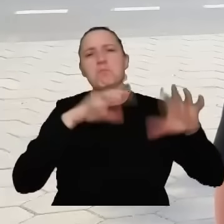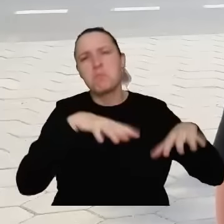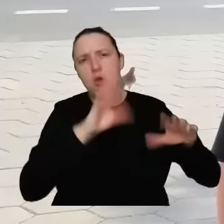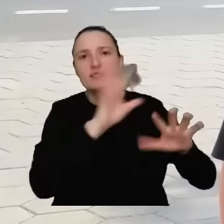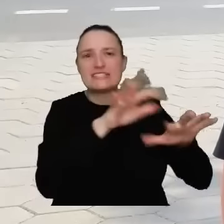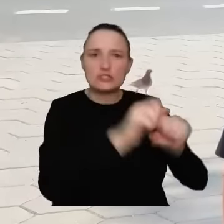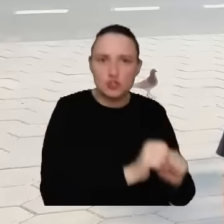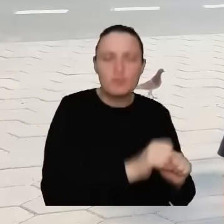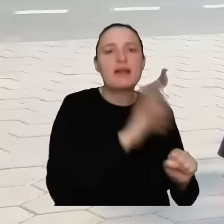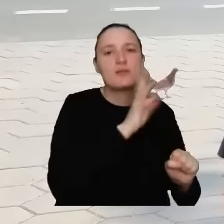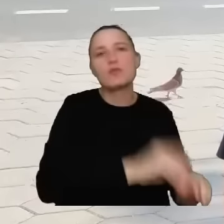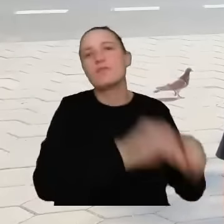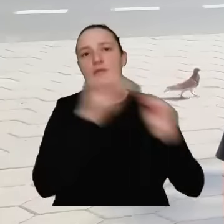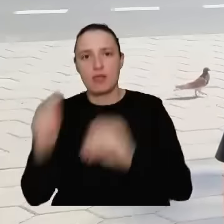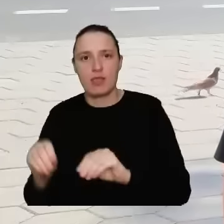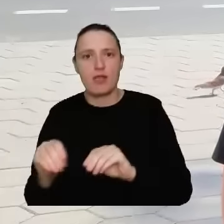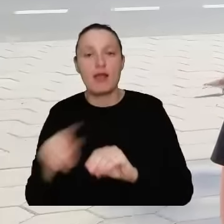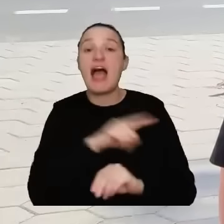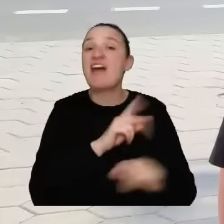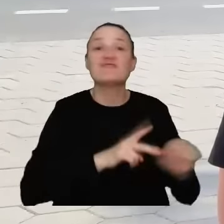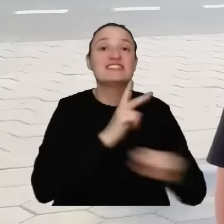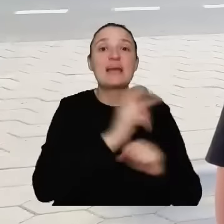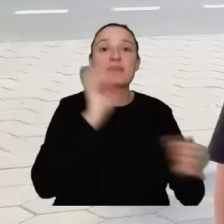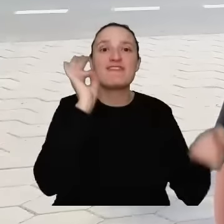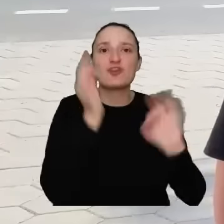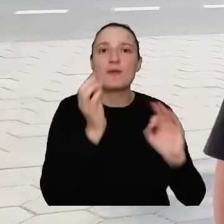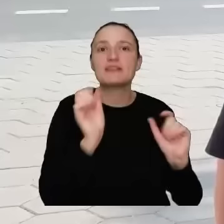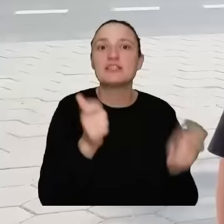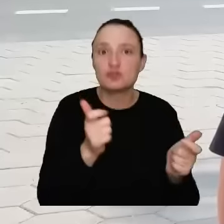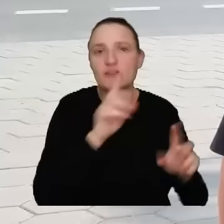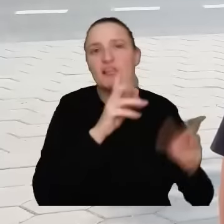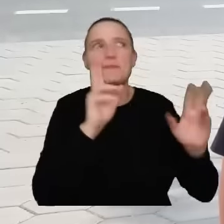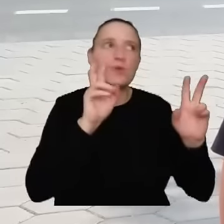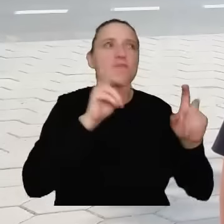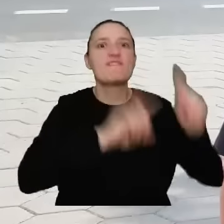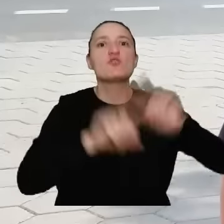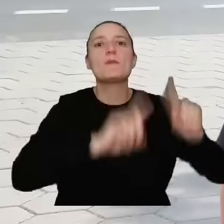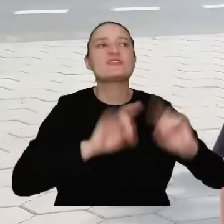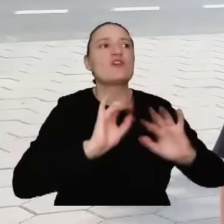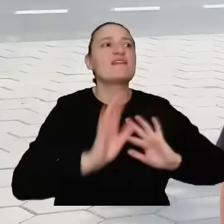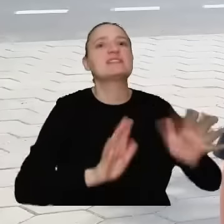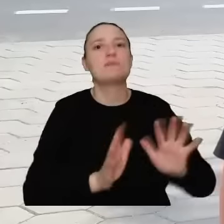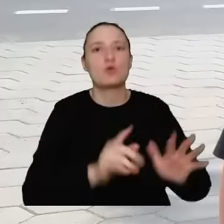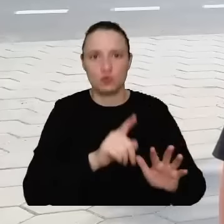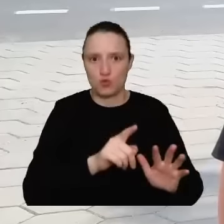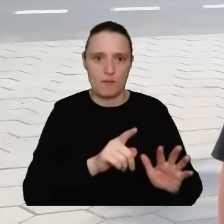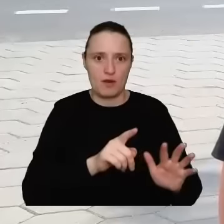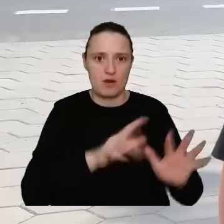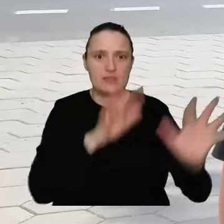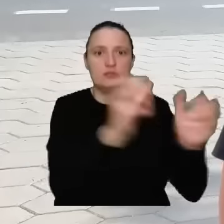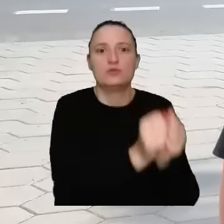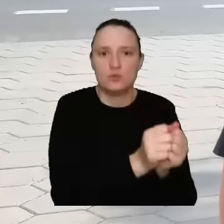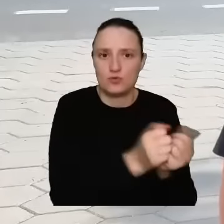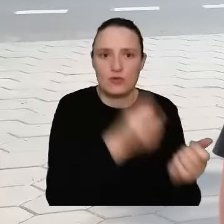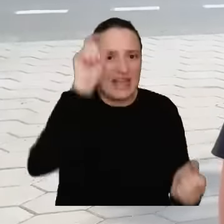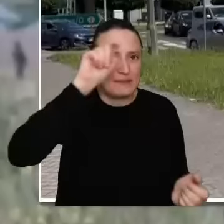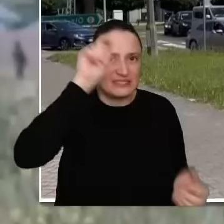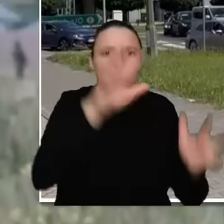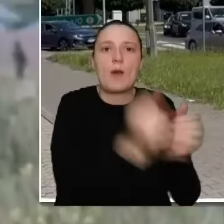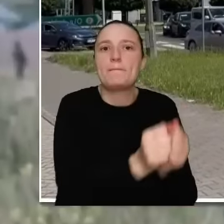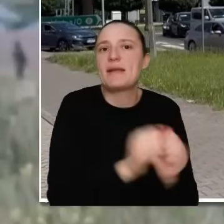zostają wydalane. Jest taki wstęp, który tłumaczy, jak te osoby zostały tam w Niemczech